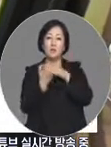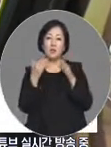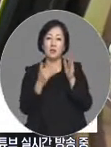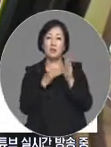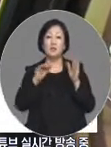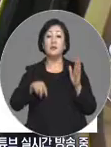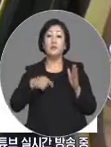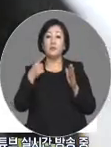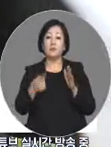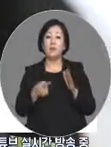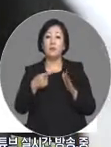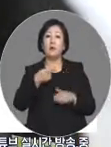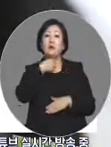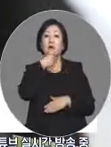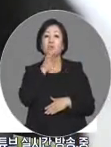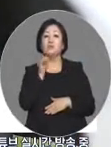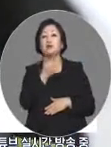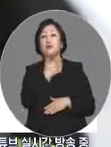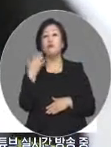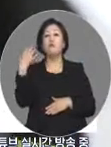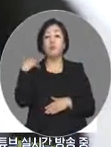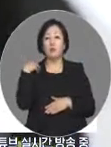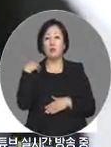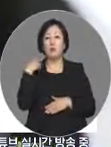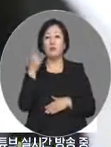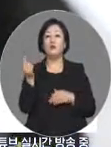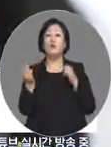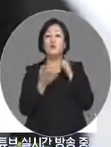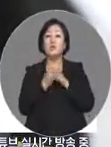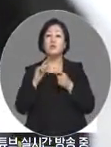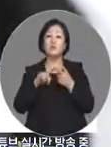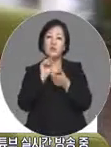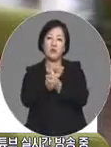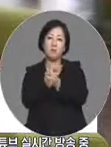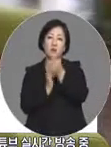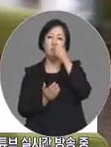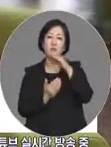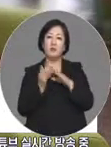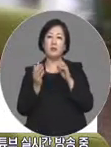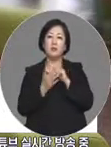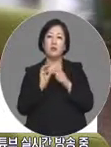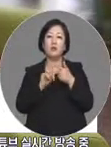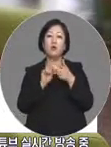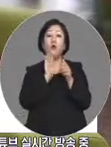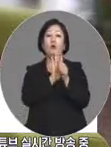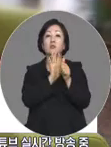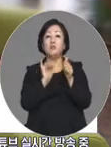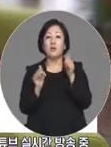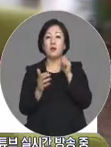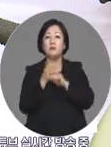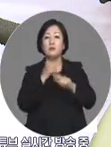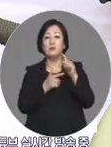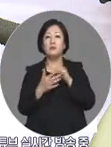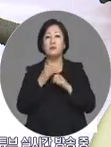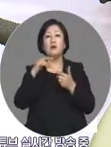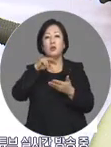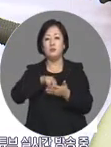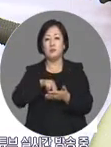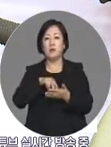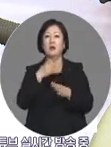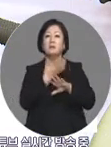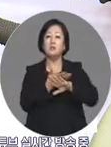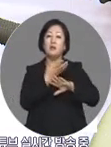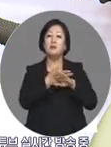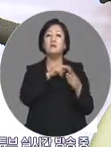어려진 들의 어떤 부담감 또 제값 념 에 대한 보호자들의 어떤 부정적인 짱 뭐 그런